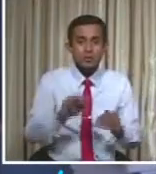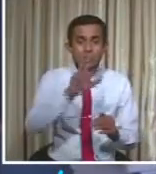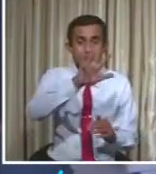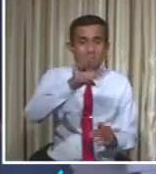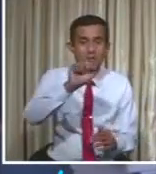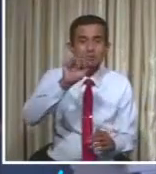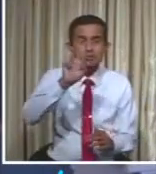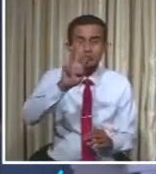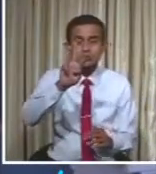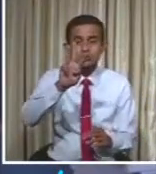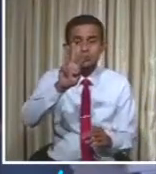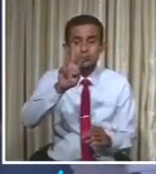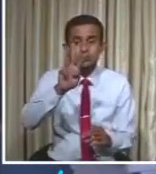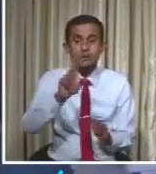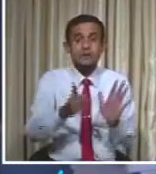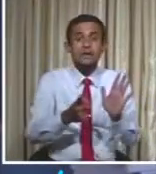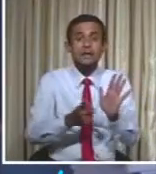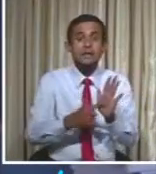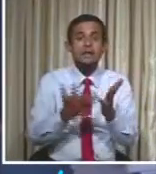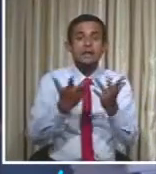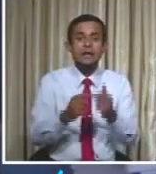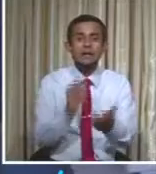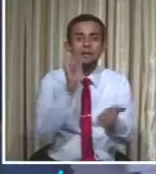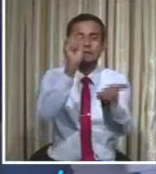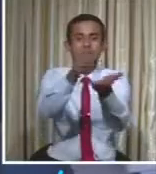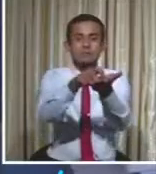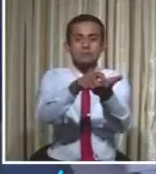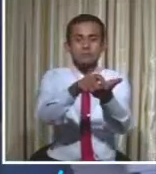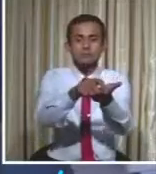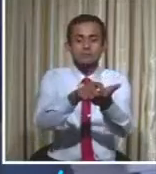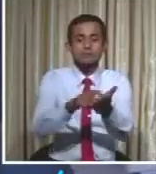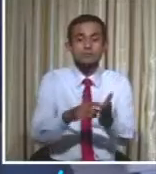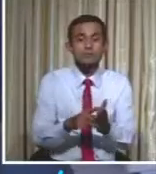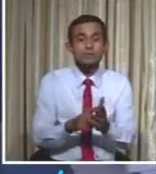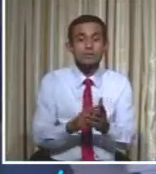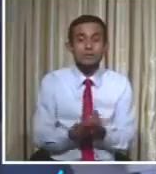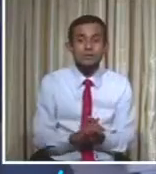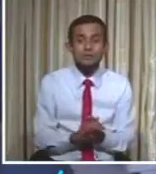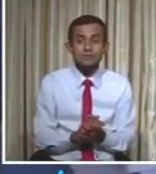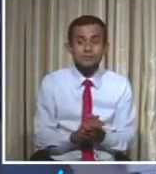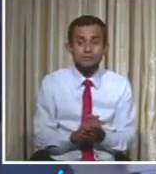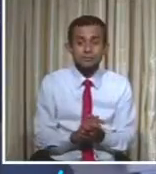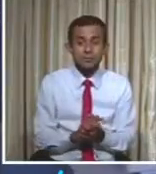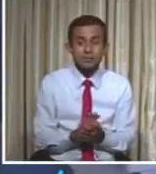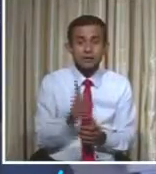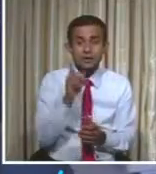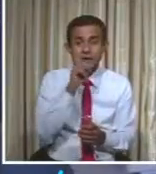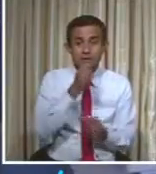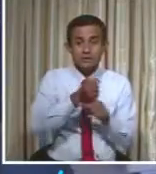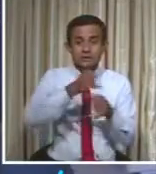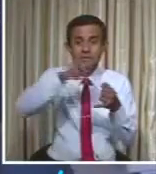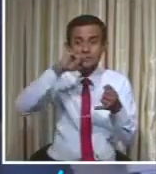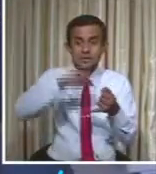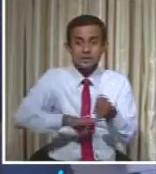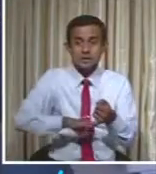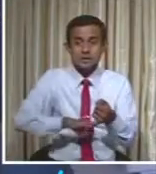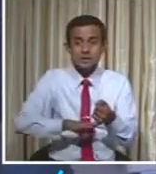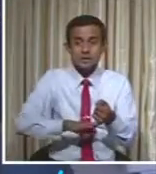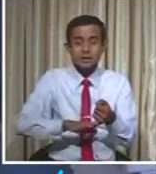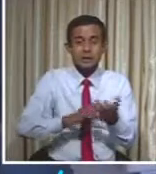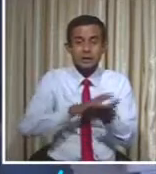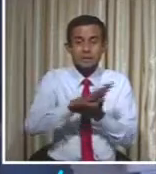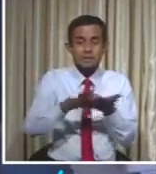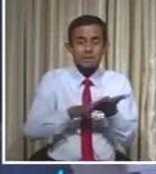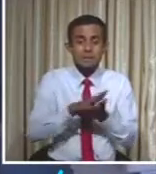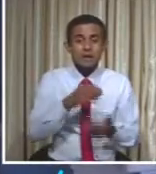9.3 තියලා ලීටර ගන්න තමයි සඳහන් කරේ. ඉතින් ඒකට ලීට්‍රෝ ගෑස් සභාවගමෙන් යවන පැහැදිලි කිරීමේදී එතුමල්ලා ඒකේ